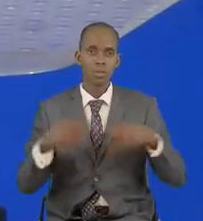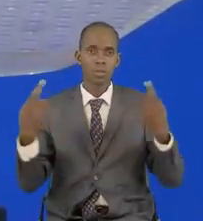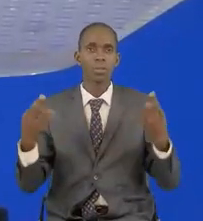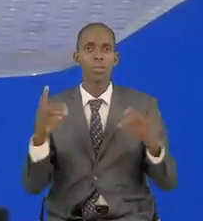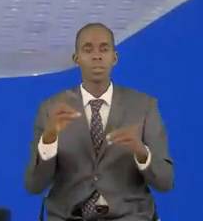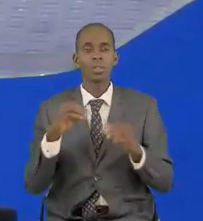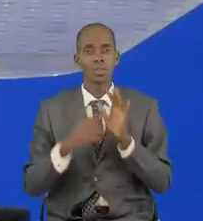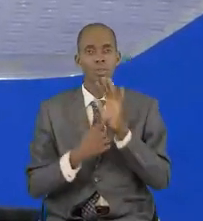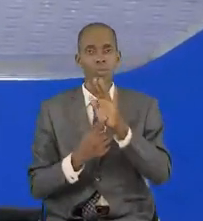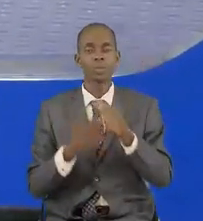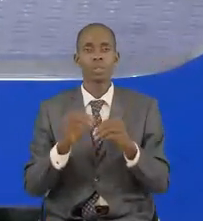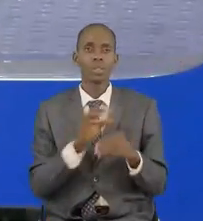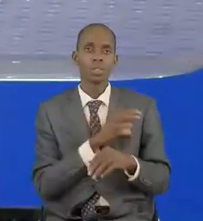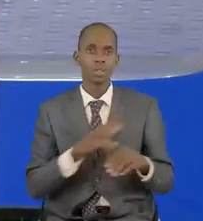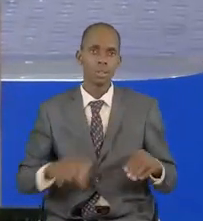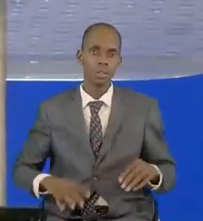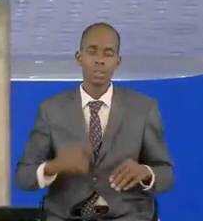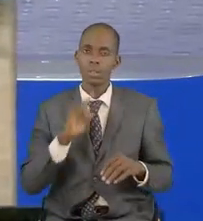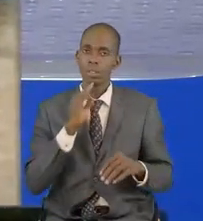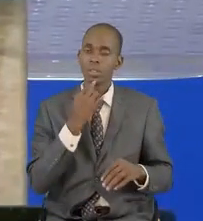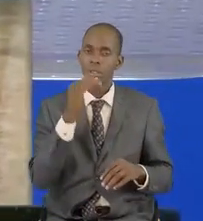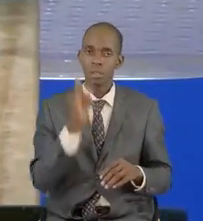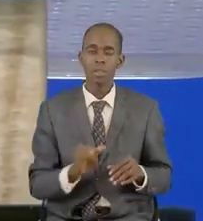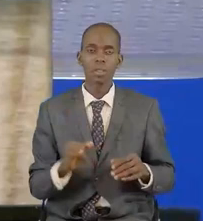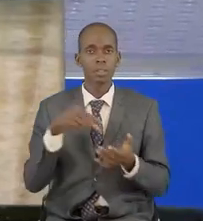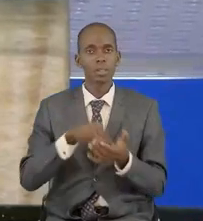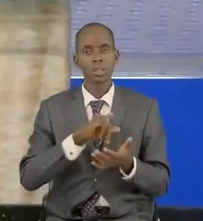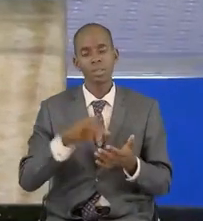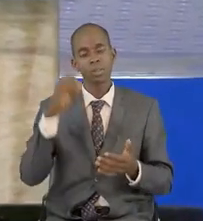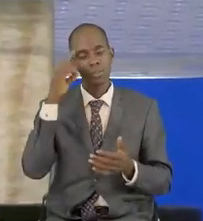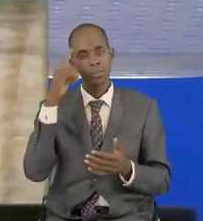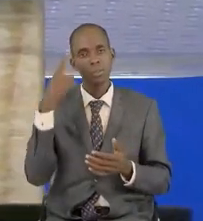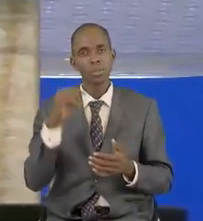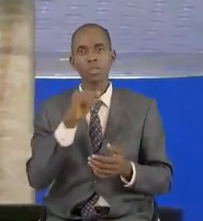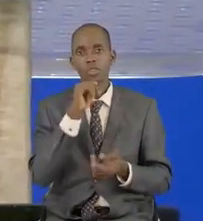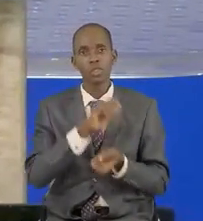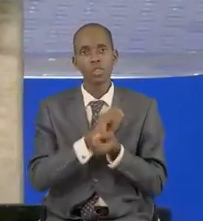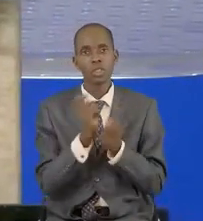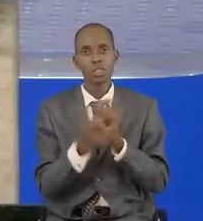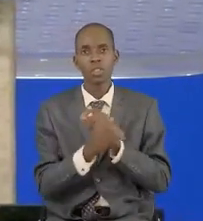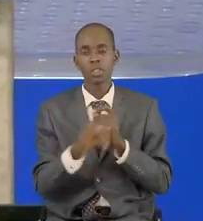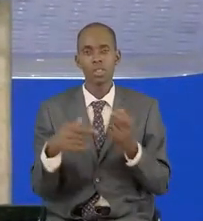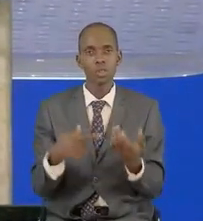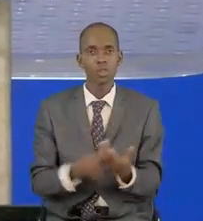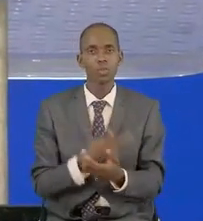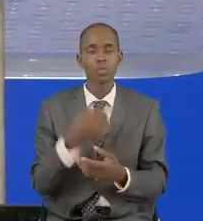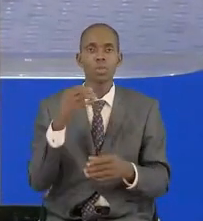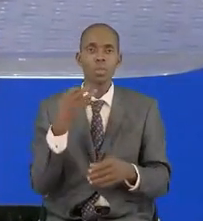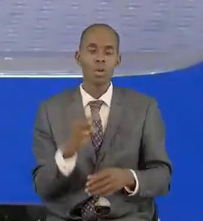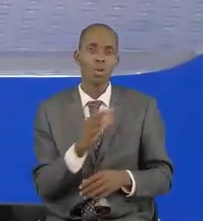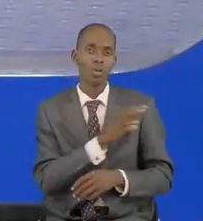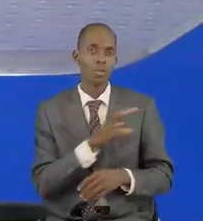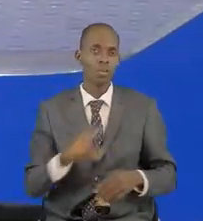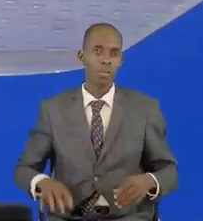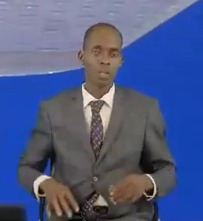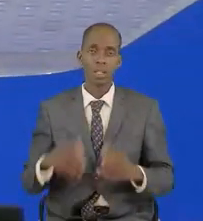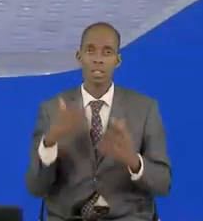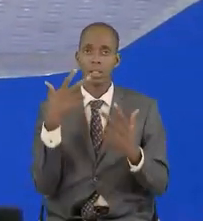en Christ combattre avait faitveur pour l'Évangile immuable de Christ